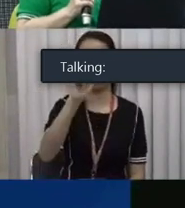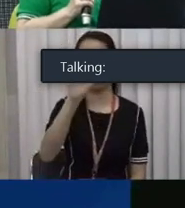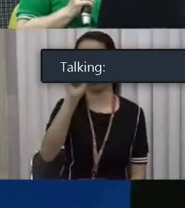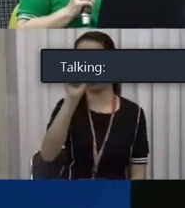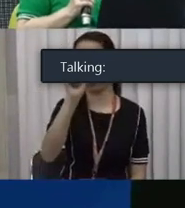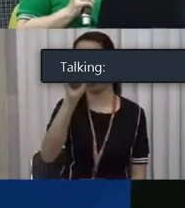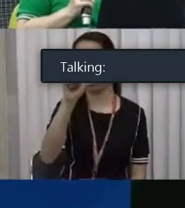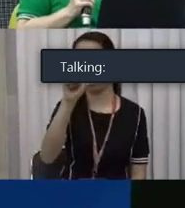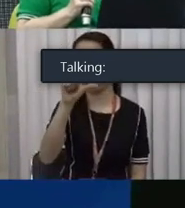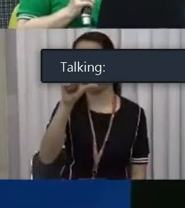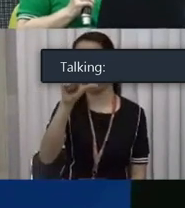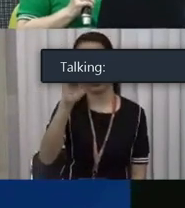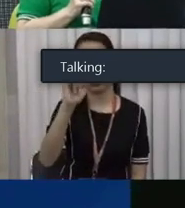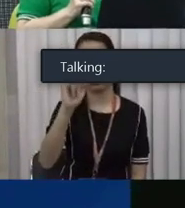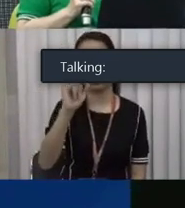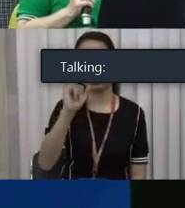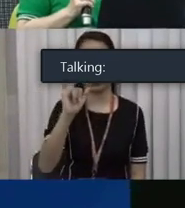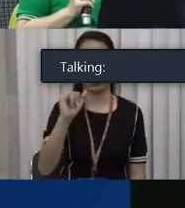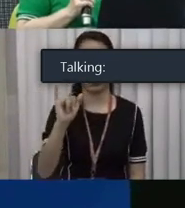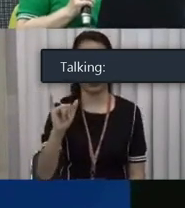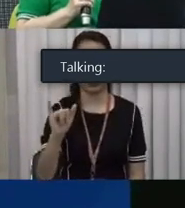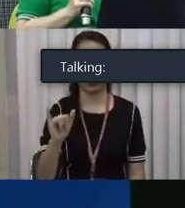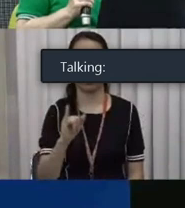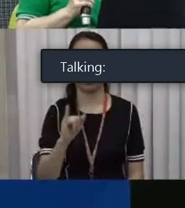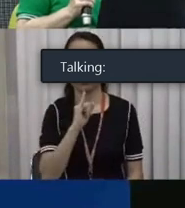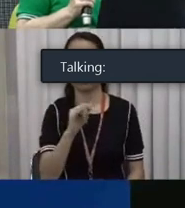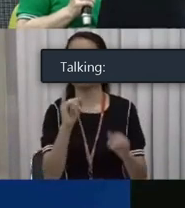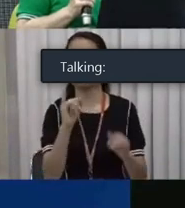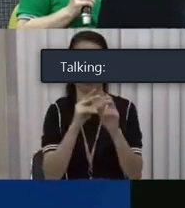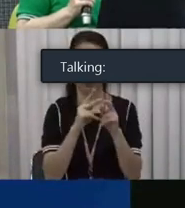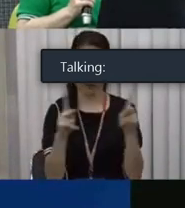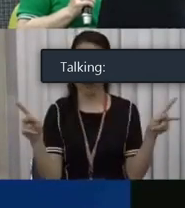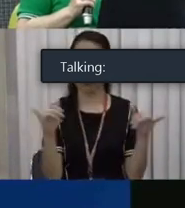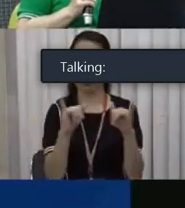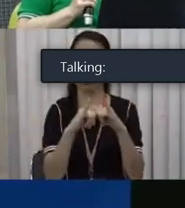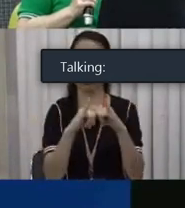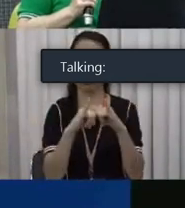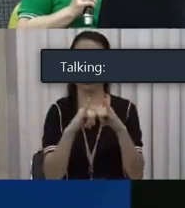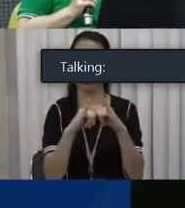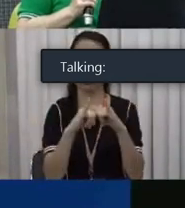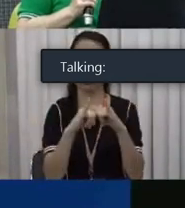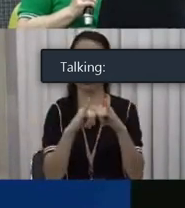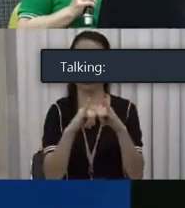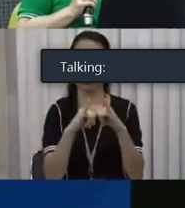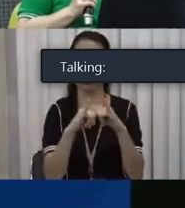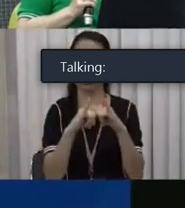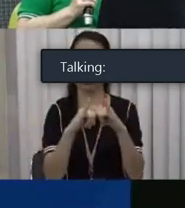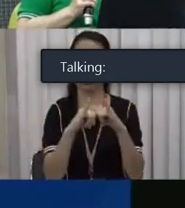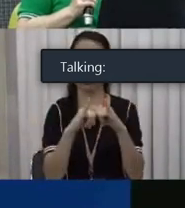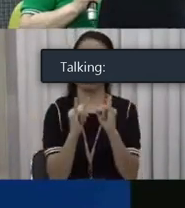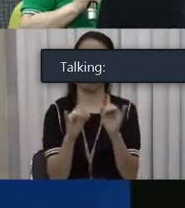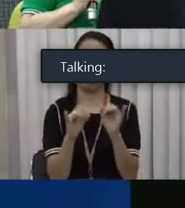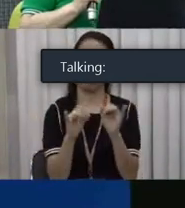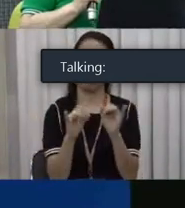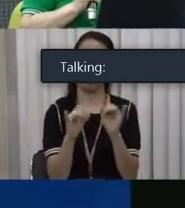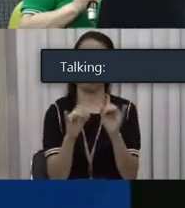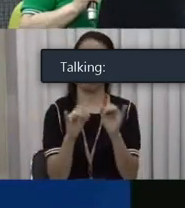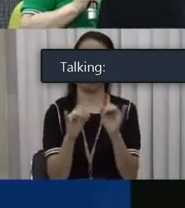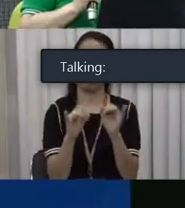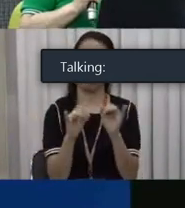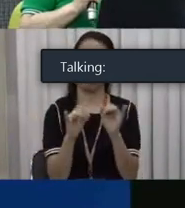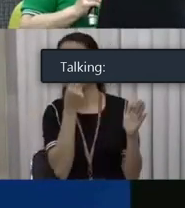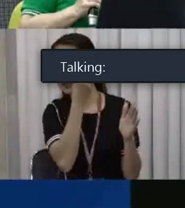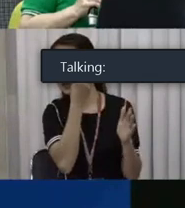kanang tinugyanan ka sa mga confidential nga mga documents or information, dili gyud nato ipanabi